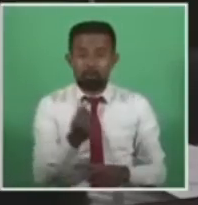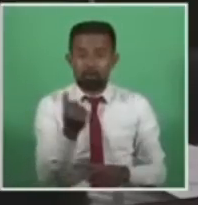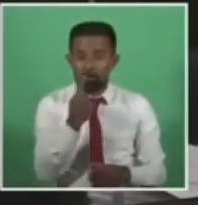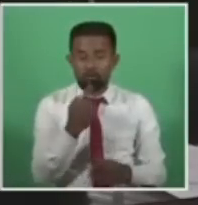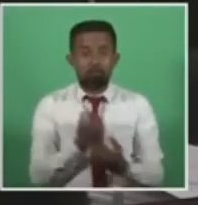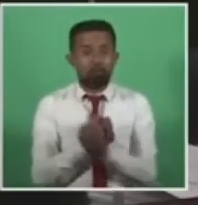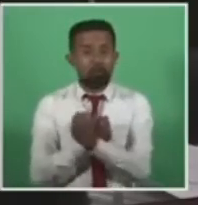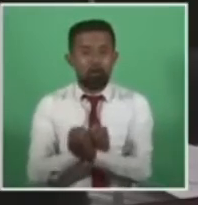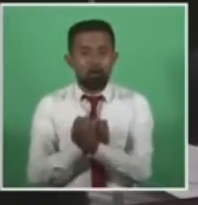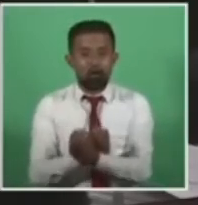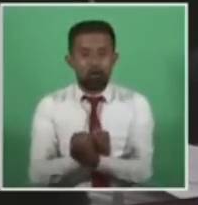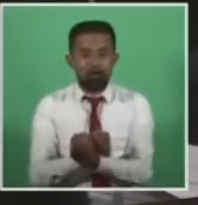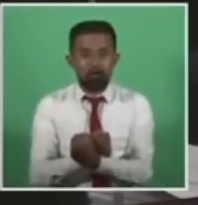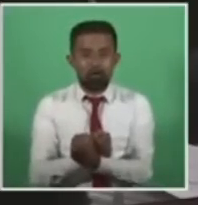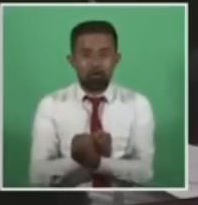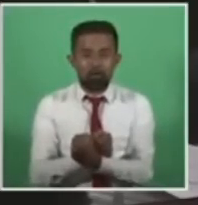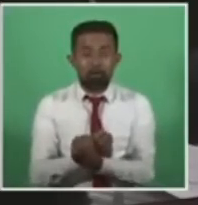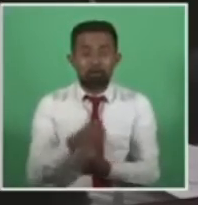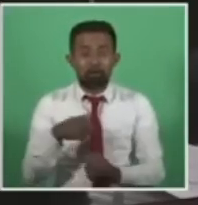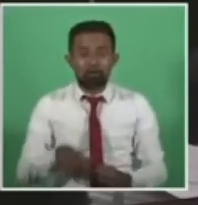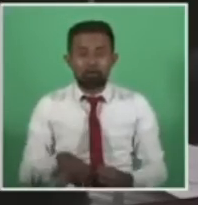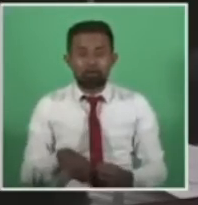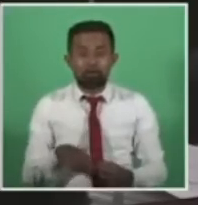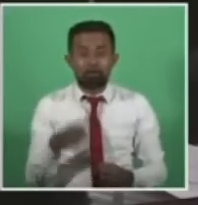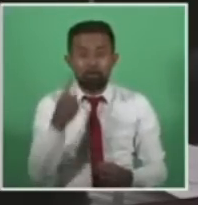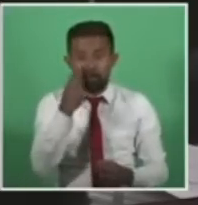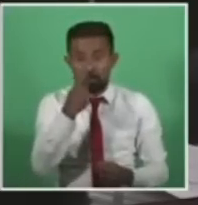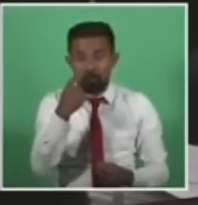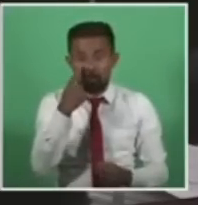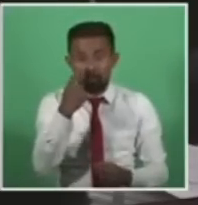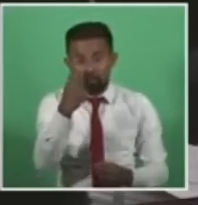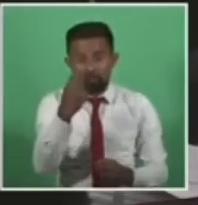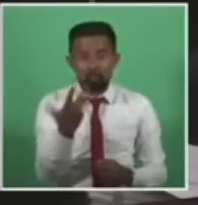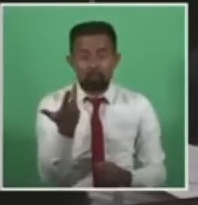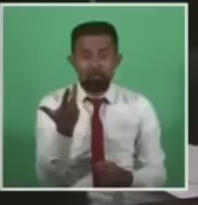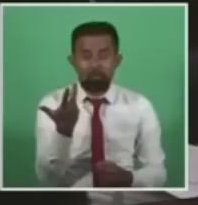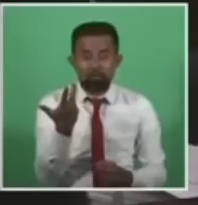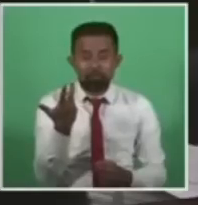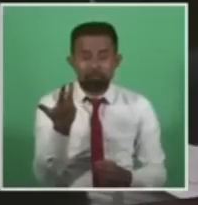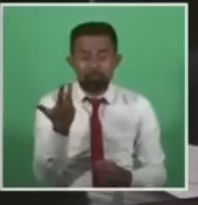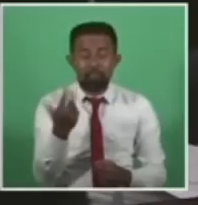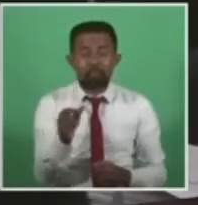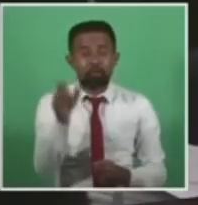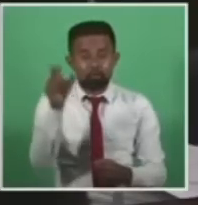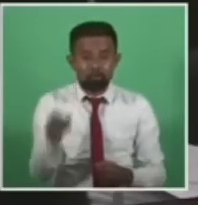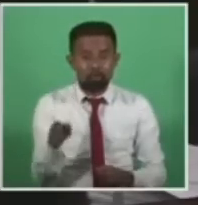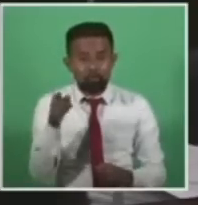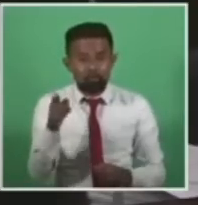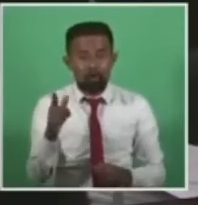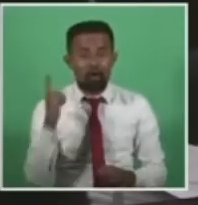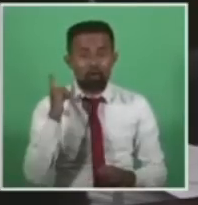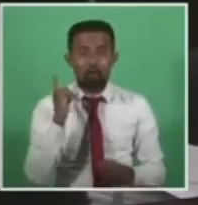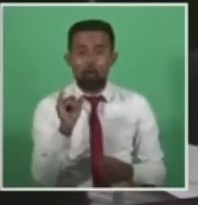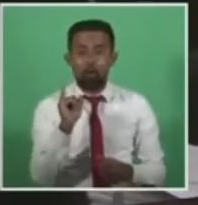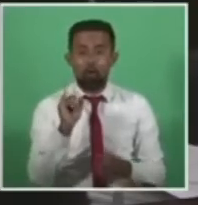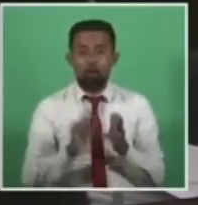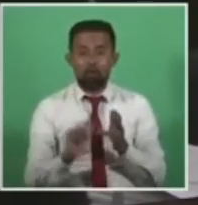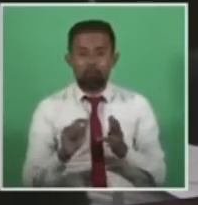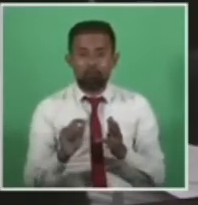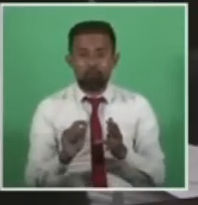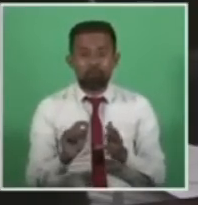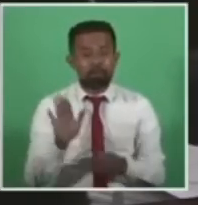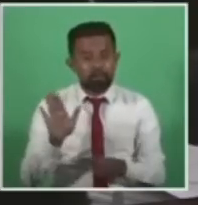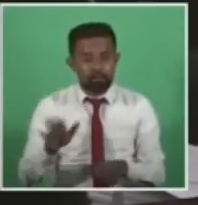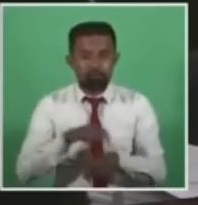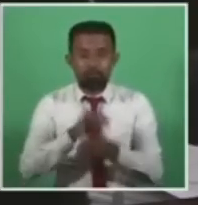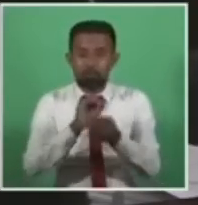මාව හිරේ දාන්නයි කියලා. එතුමියගේ ඇස් දෙකෙන් එකක ඇහක් නැතුව ගියා. එතකොට ඔබතුමාට ඔබතුමාගේ හමුදා මූලස්ථානයේ ඔබතුමා ඉන්න